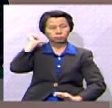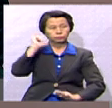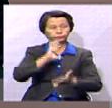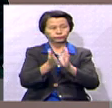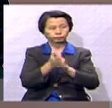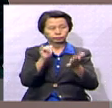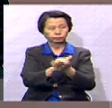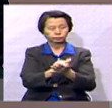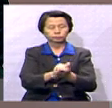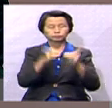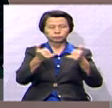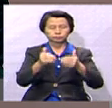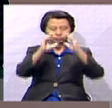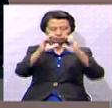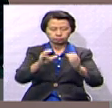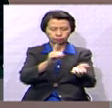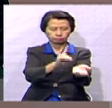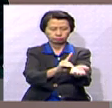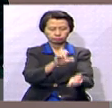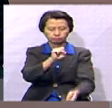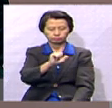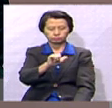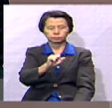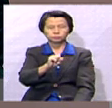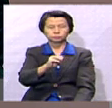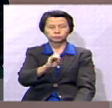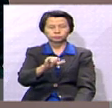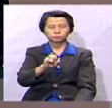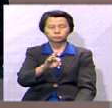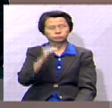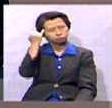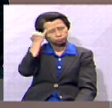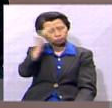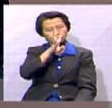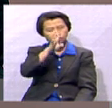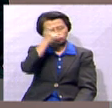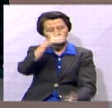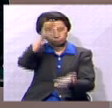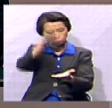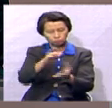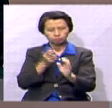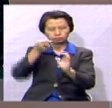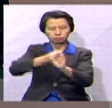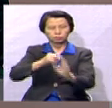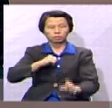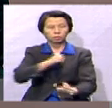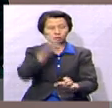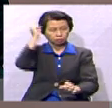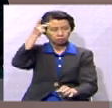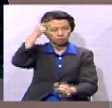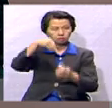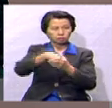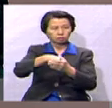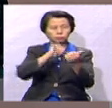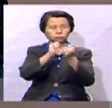Susulan daripada itu, antara pendekatan Dr. Ahmad Samsuri mencari jalan terbaik mengurangkan penglibatan ahli politik dalam sukan